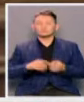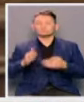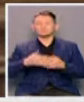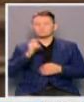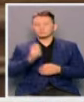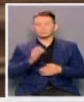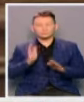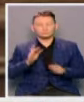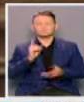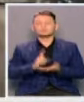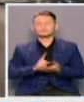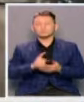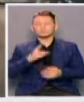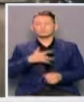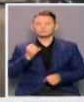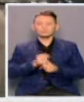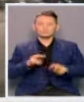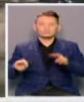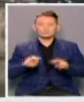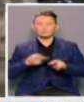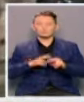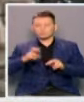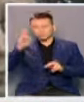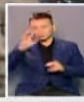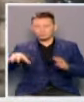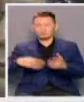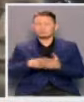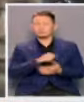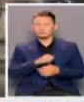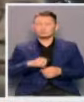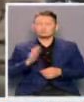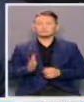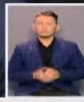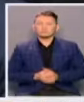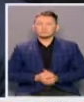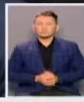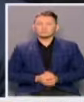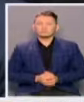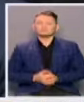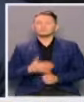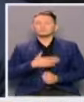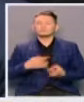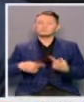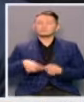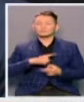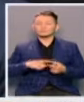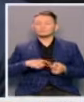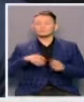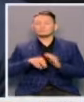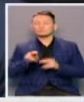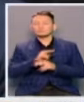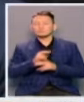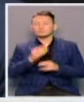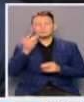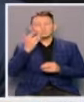алатындарын ескертті. Жергілікті бюджетте бұл мақсатқа қаралған қаражат жеткілікті. Біз жыл-мажыл ағымдағы жөндеуге қажет